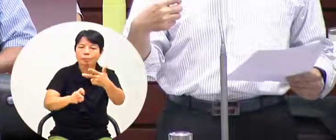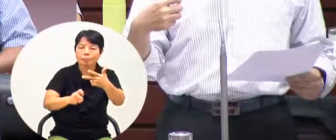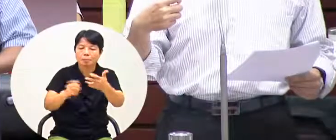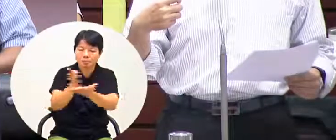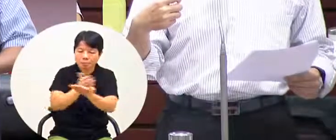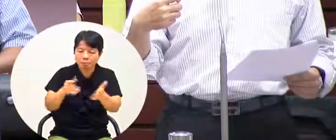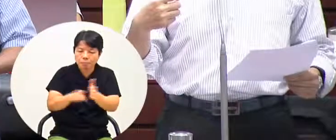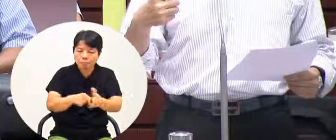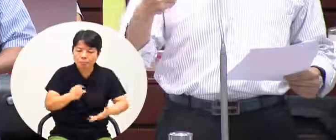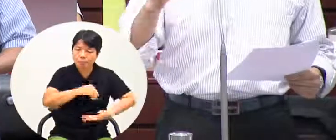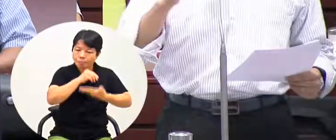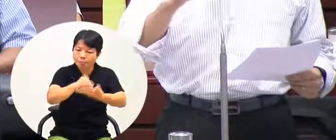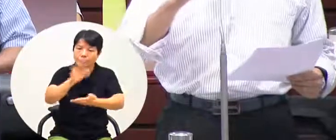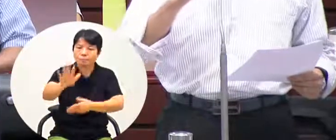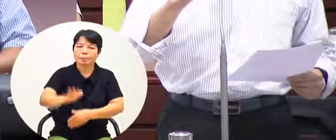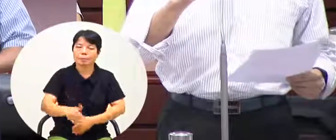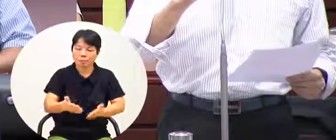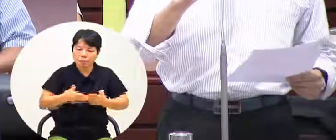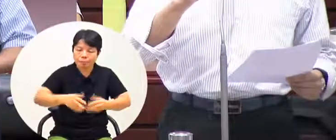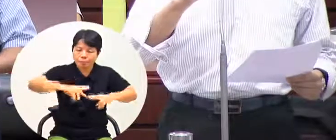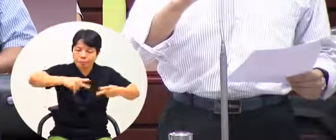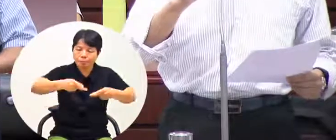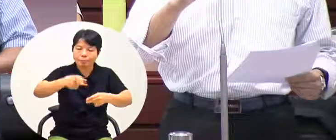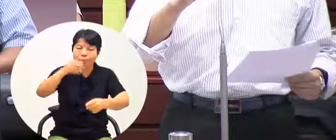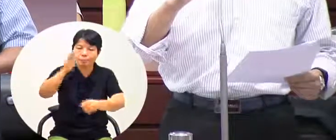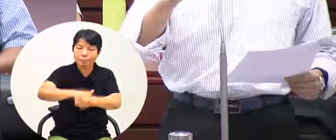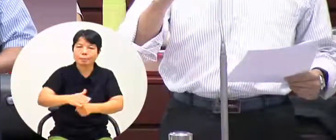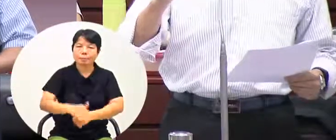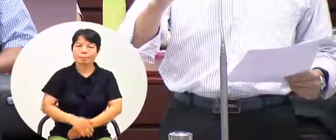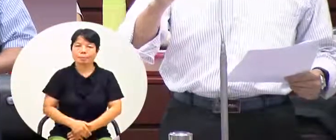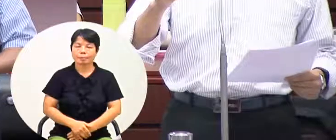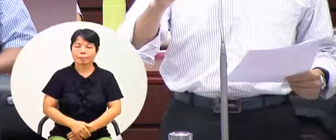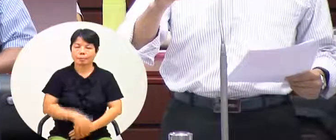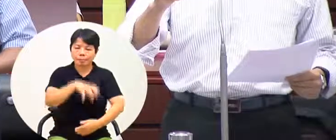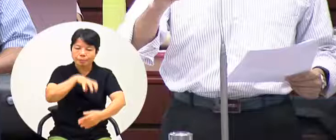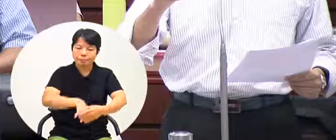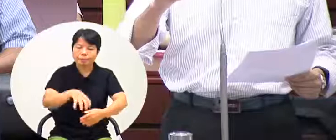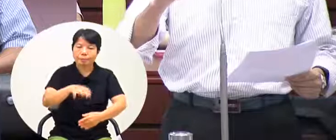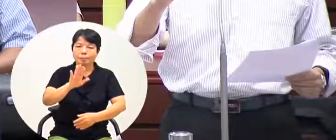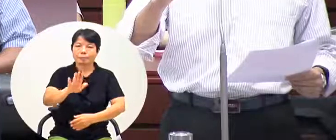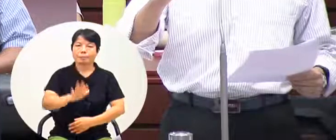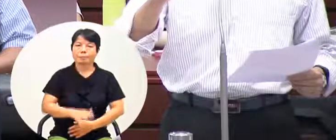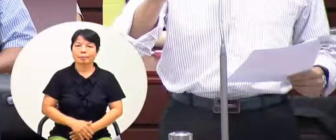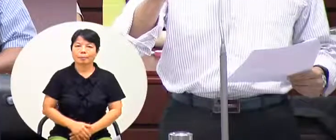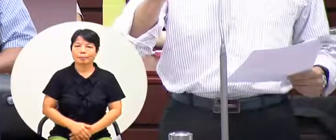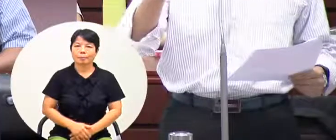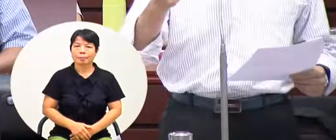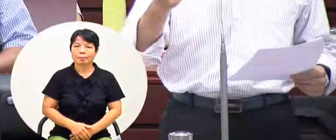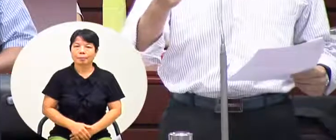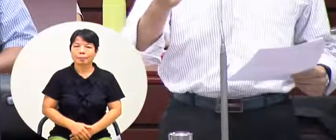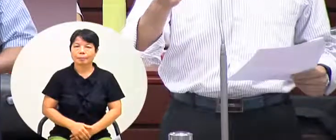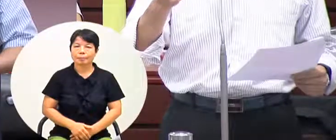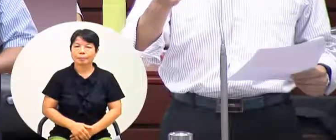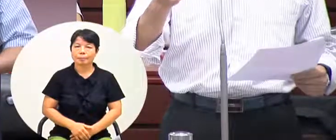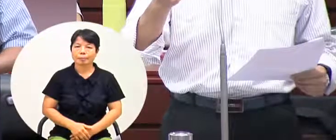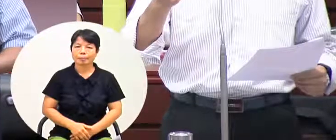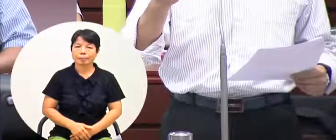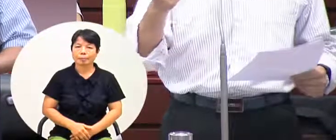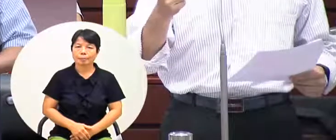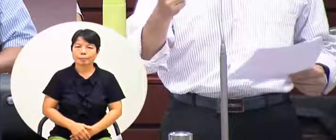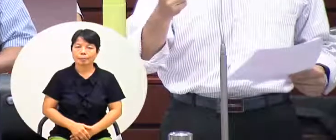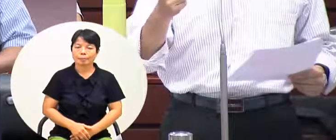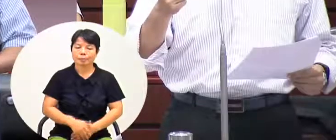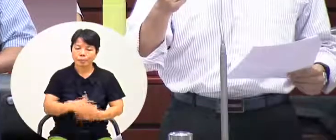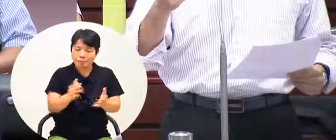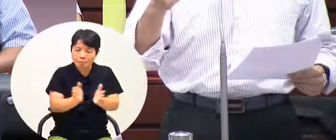报，吼啊，其中内底就是讲，有一挂迄个容积率的一个